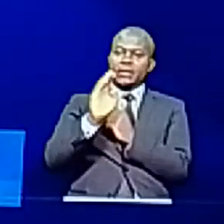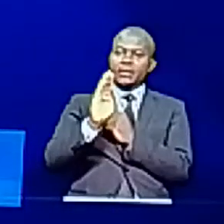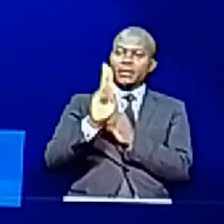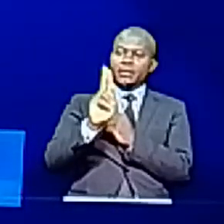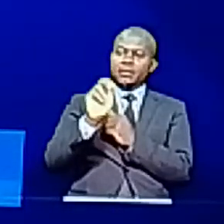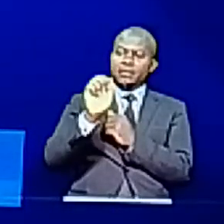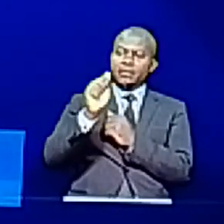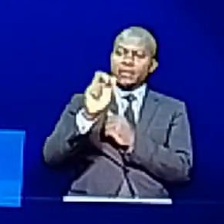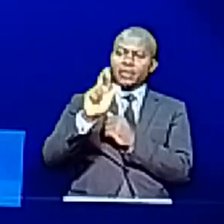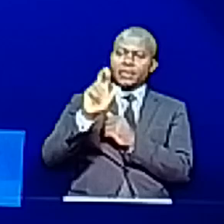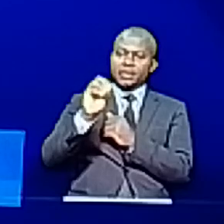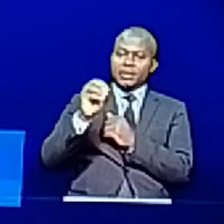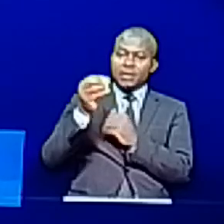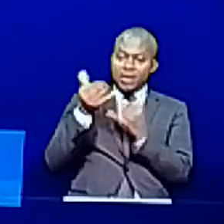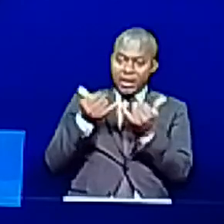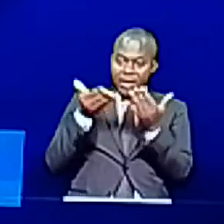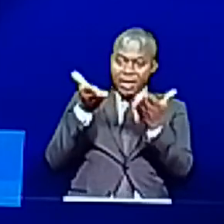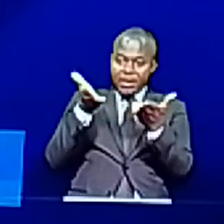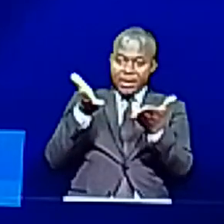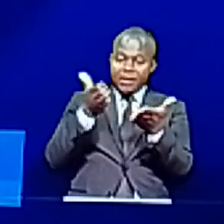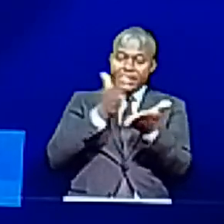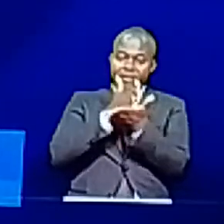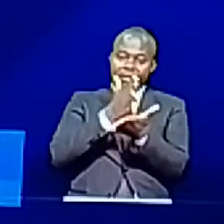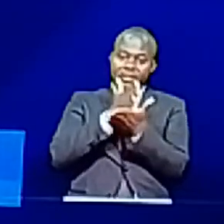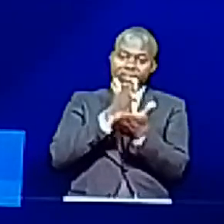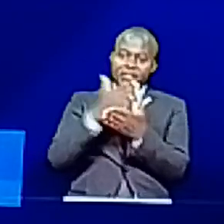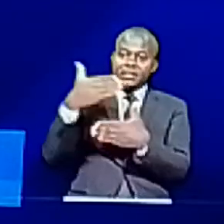hamwe neza iruhande rw'ibitaro